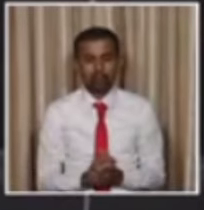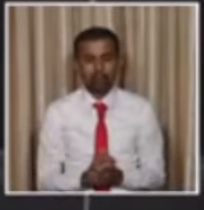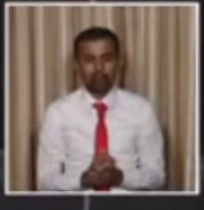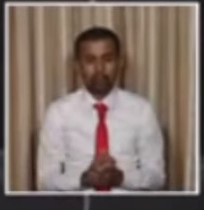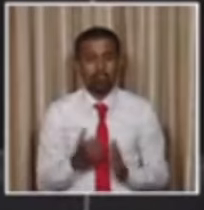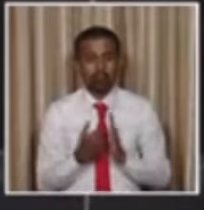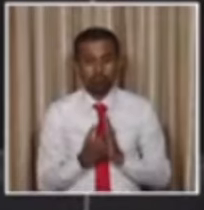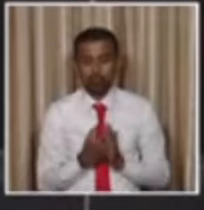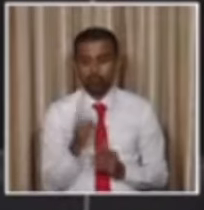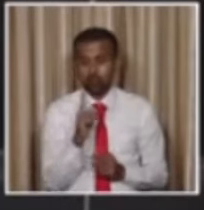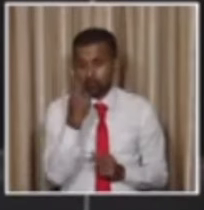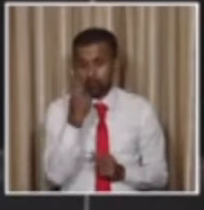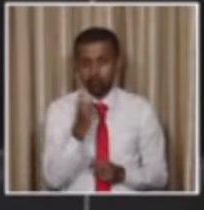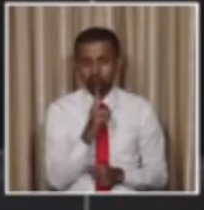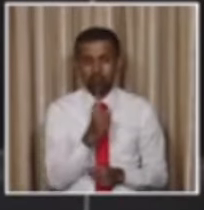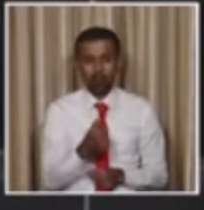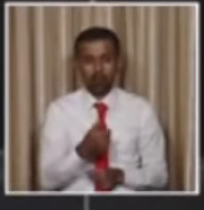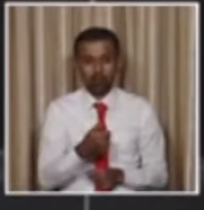ගෞරවයක් වශයෙන් පළමුව මතක් කරන්න කැමති